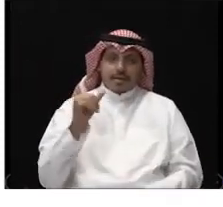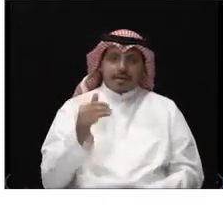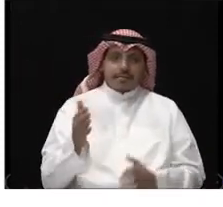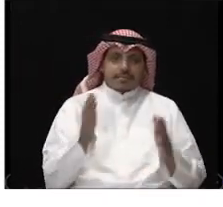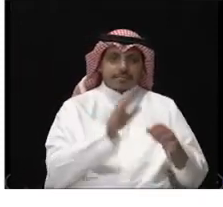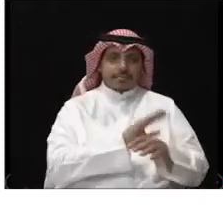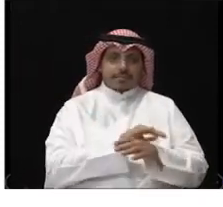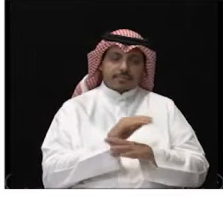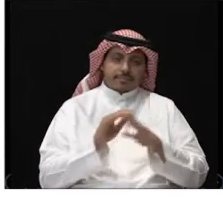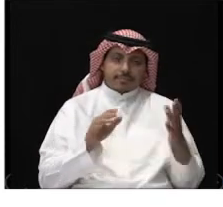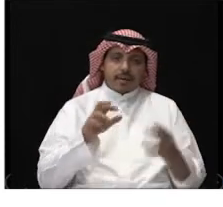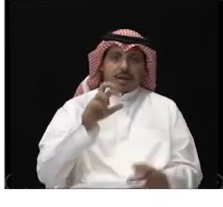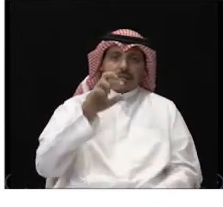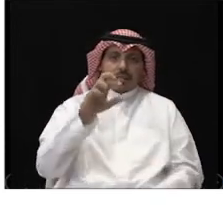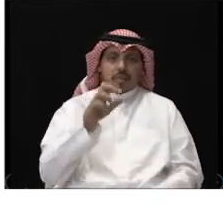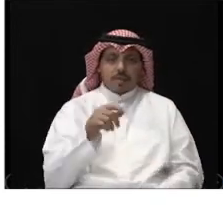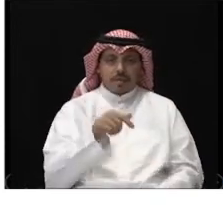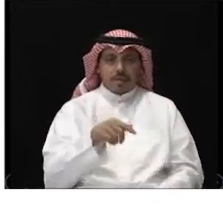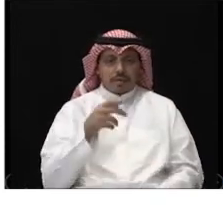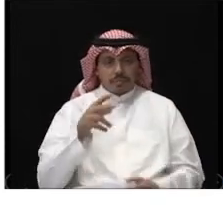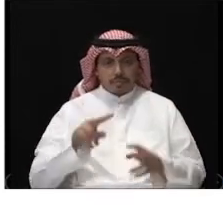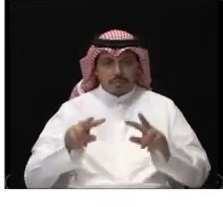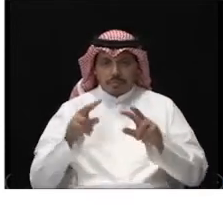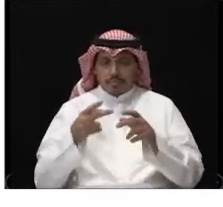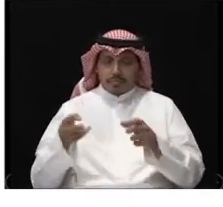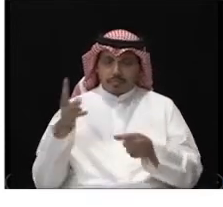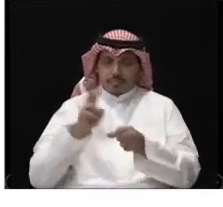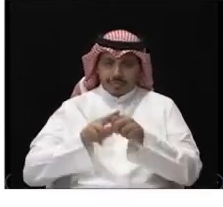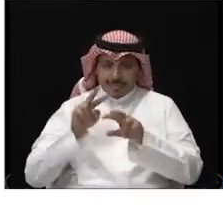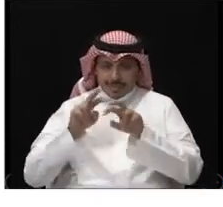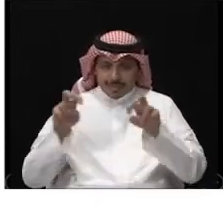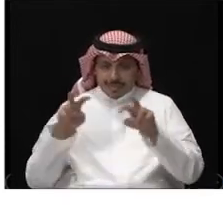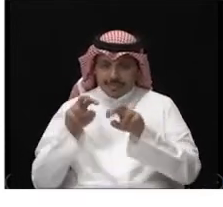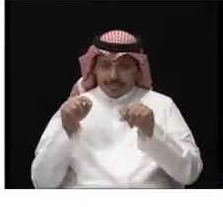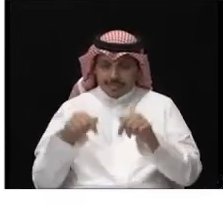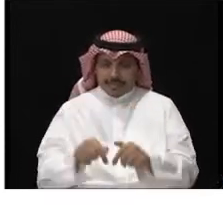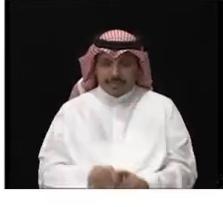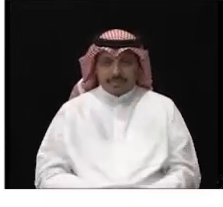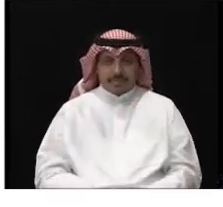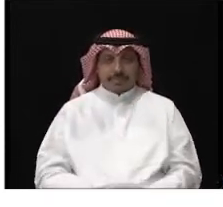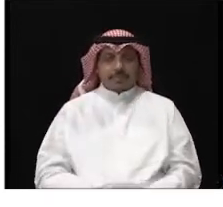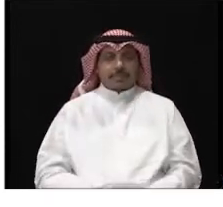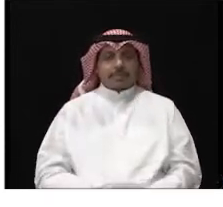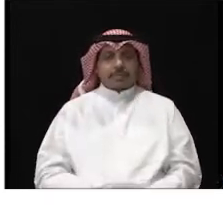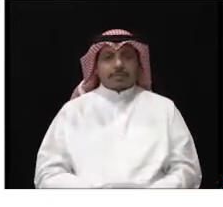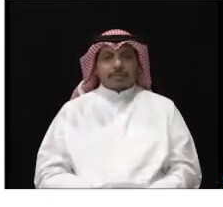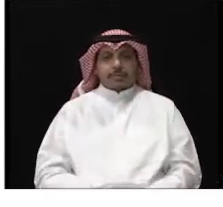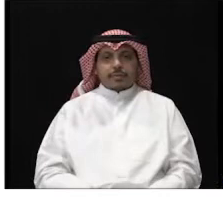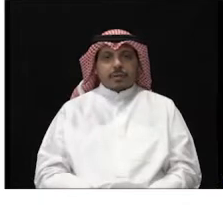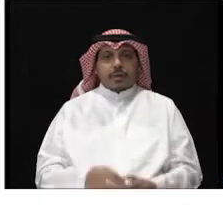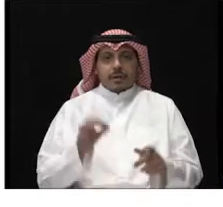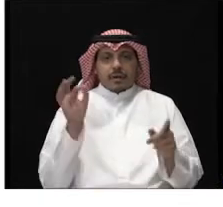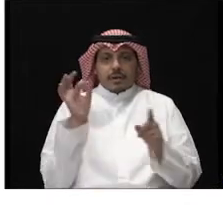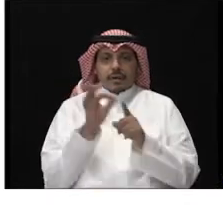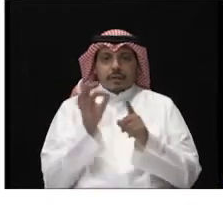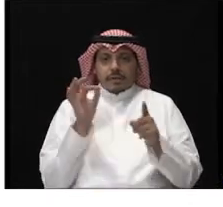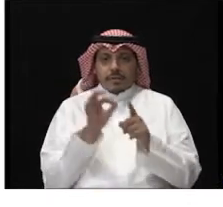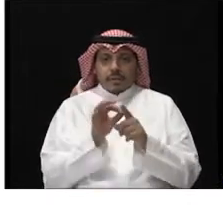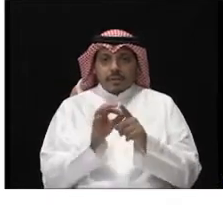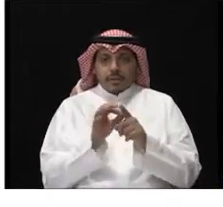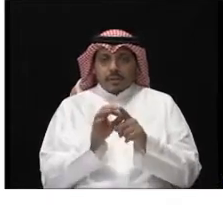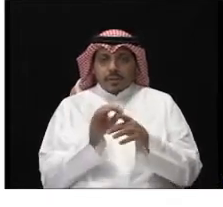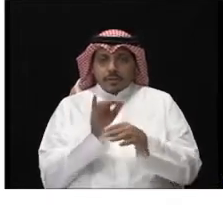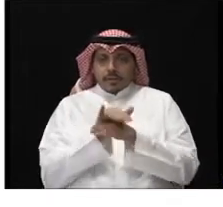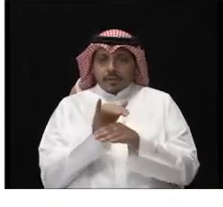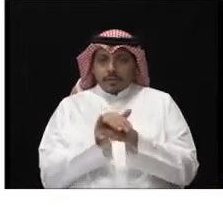لهذا اليوم. الآن سنعرف ما هي أهداف الدرس، وكما ذكرنا